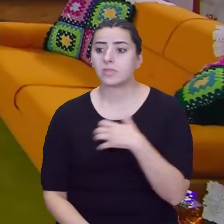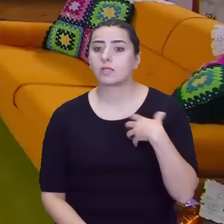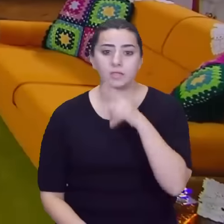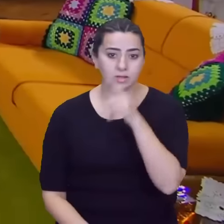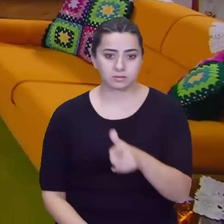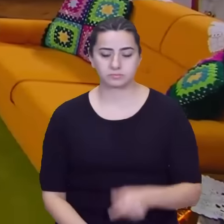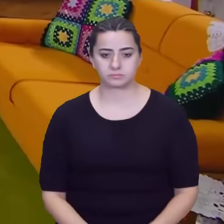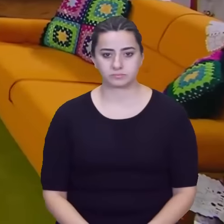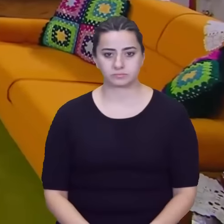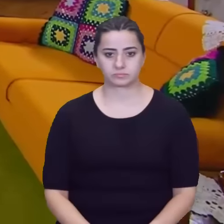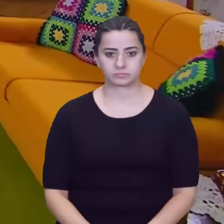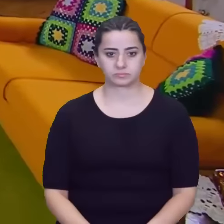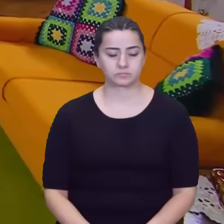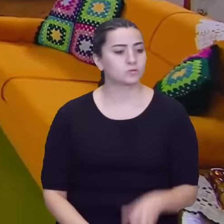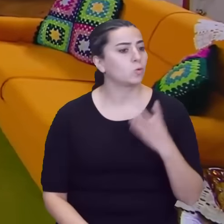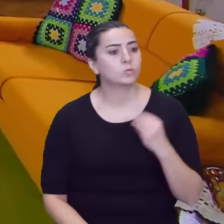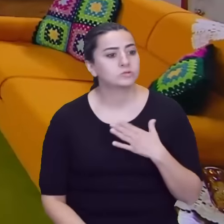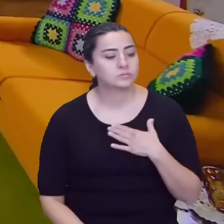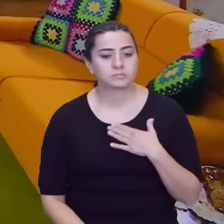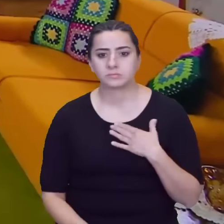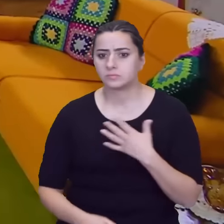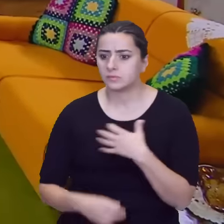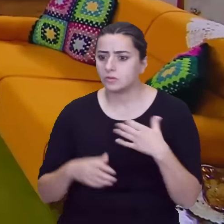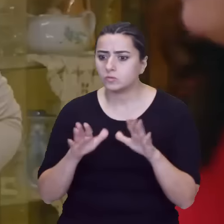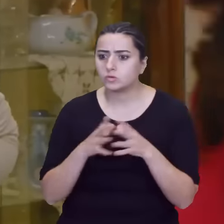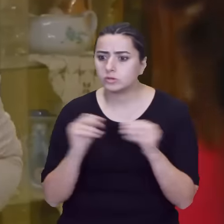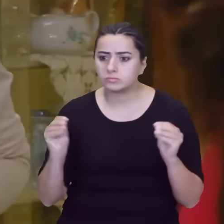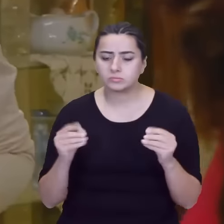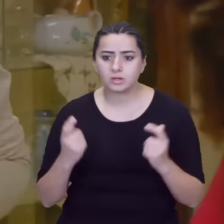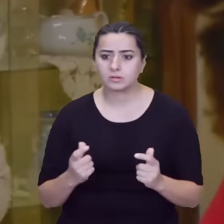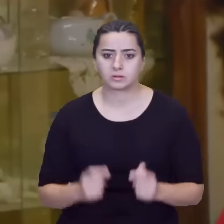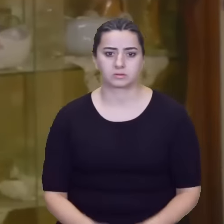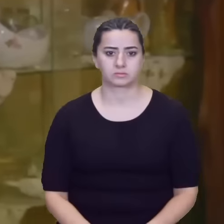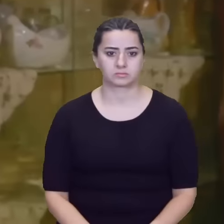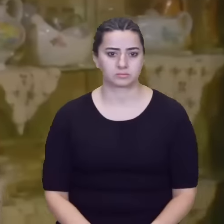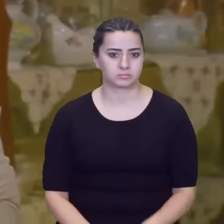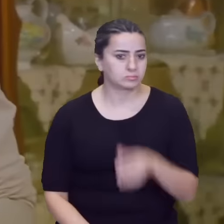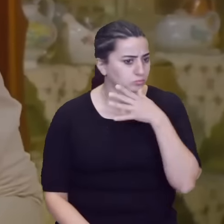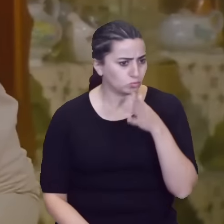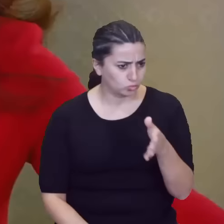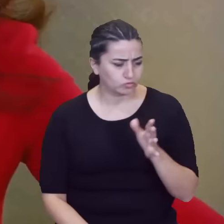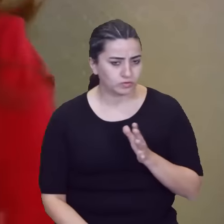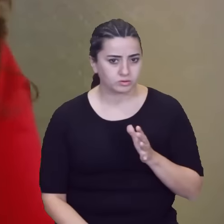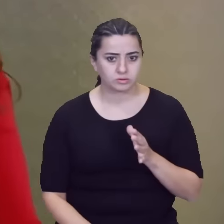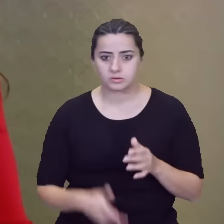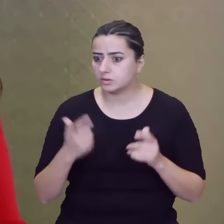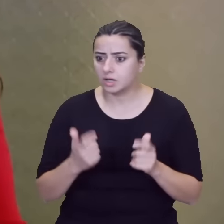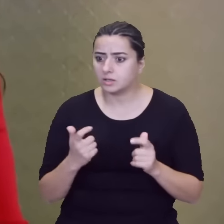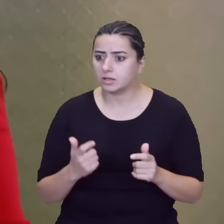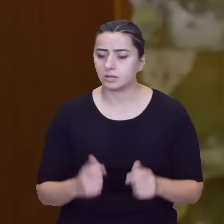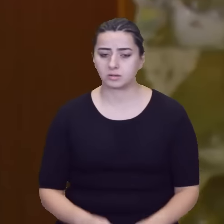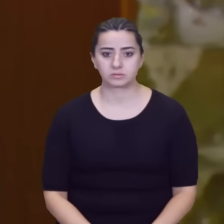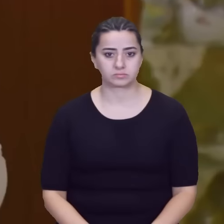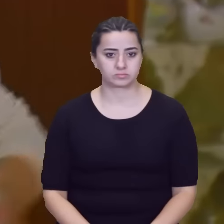Anne! Hacı, anne nerede bu papağan? Mutfaktan geliyor. Bebeği buradaydı. Ha nerede bu